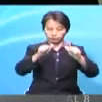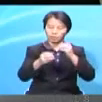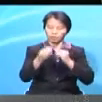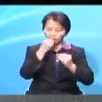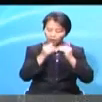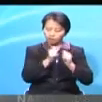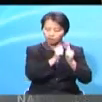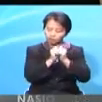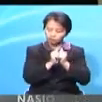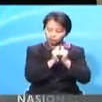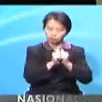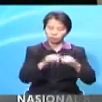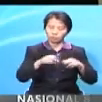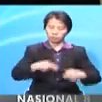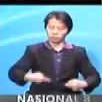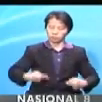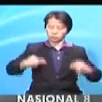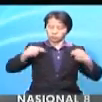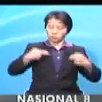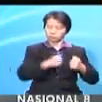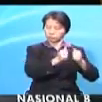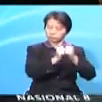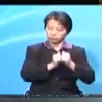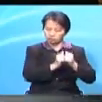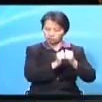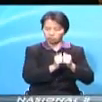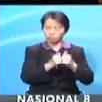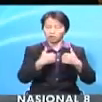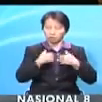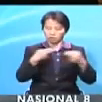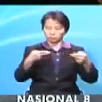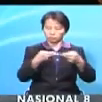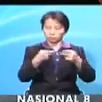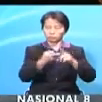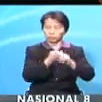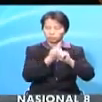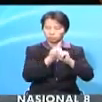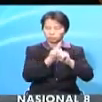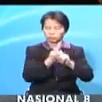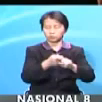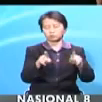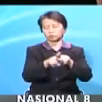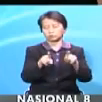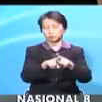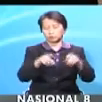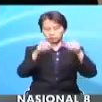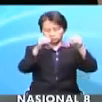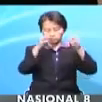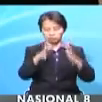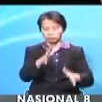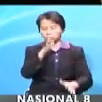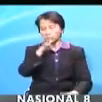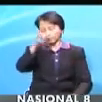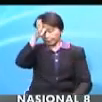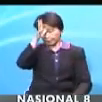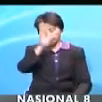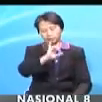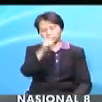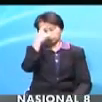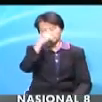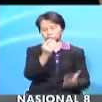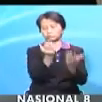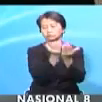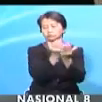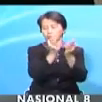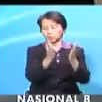bersama menjalani kehidupan sehari-hari bersama jadi mempunyai hubungan yang cukup rapat seolah guru-guru ini adalah ibu bapak kepada para pelajar